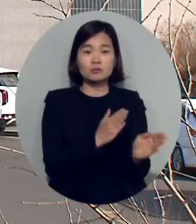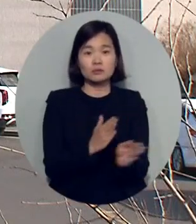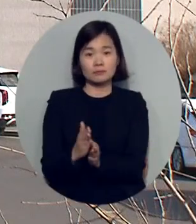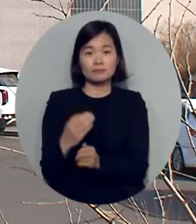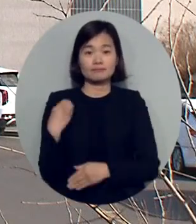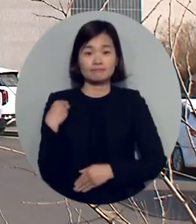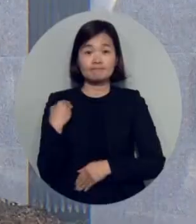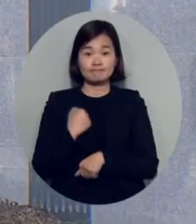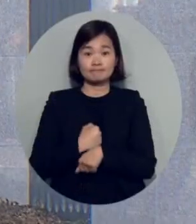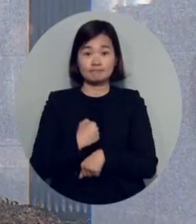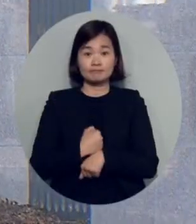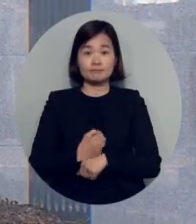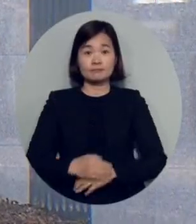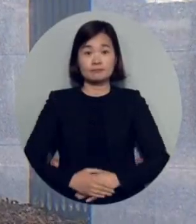있습니다